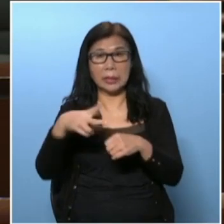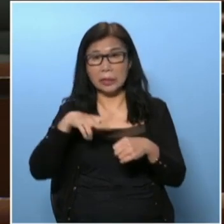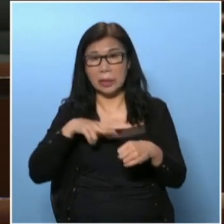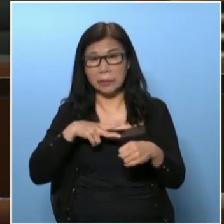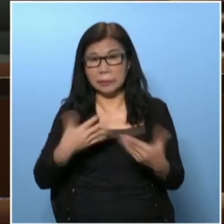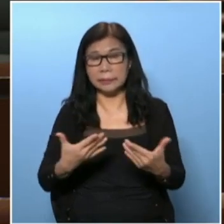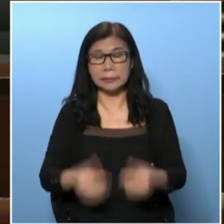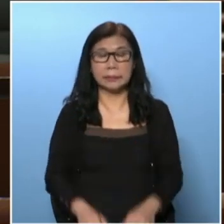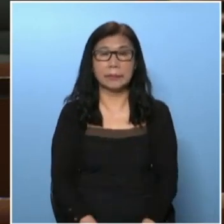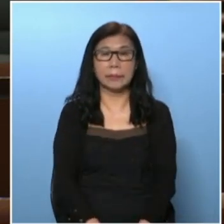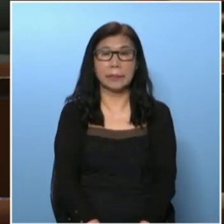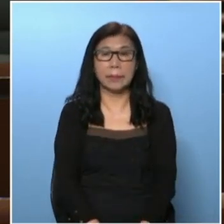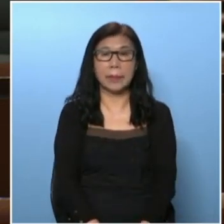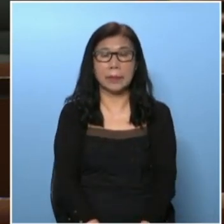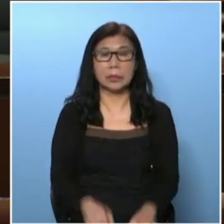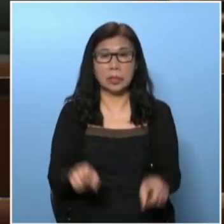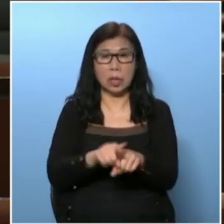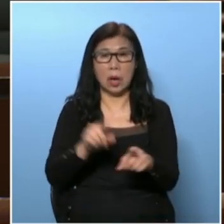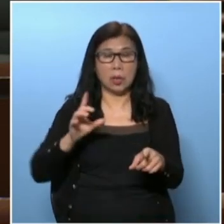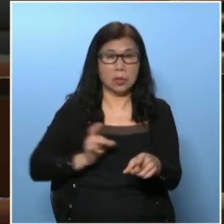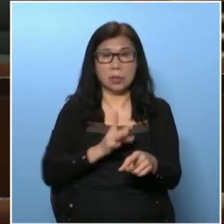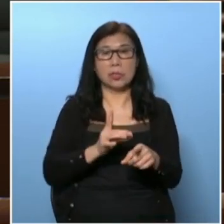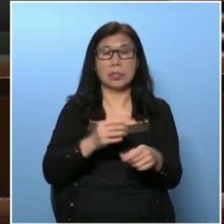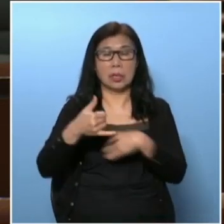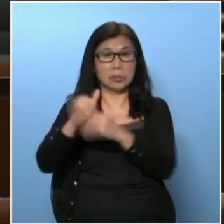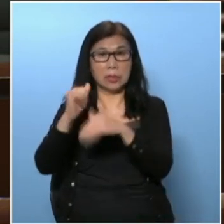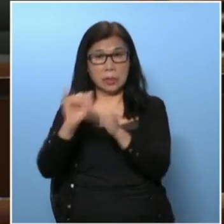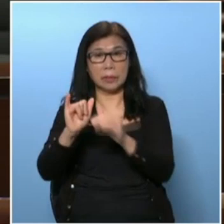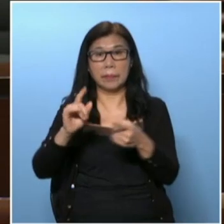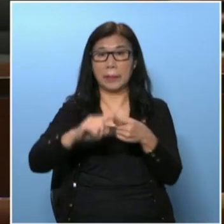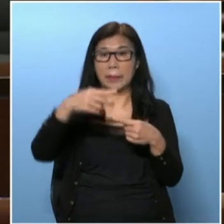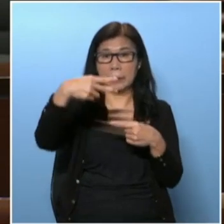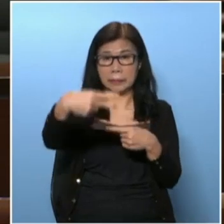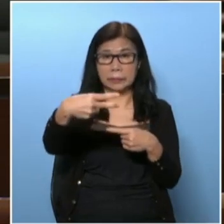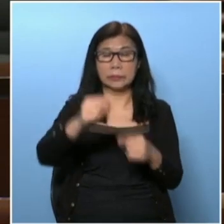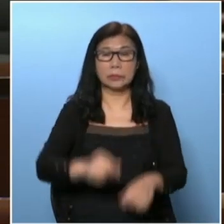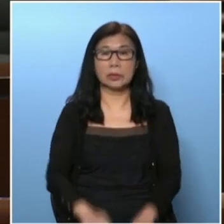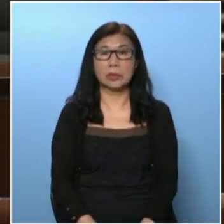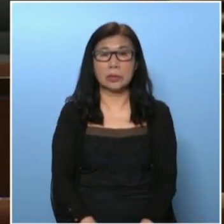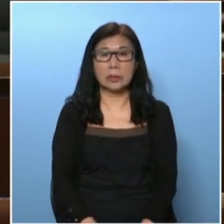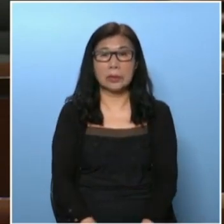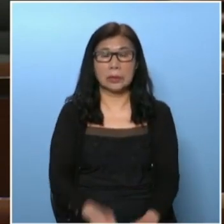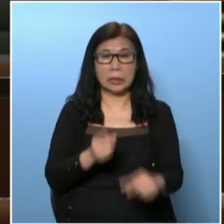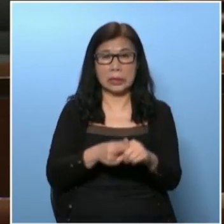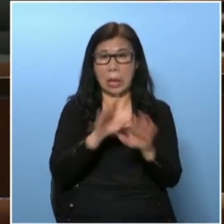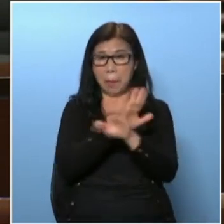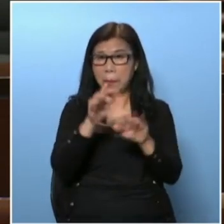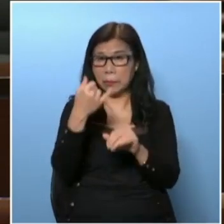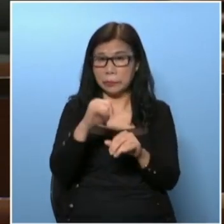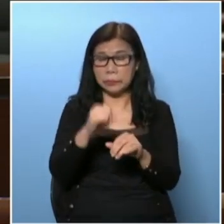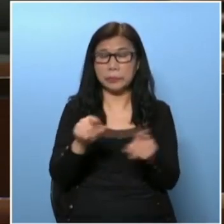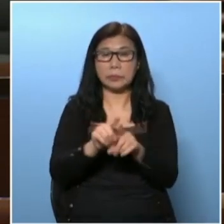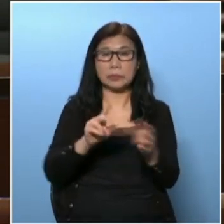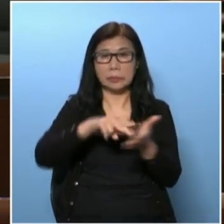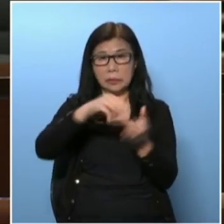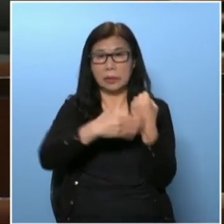況咧，就可以自動拎走佢。所以有第二條咧，就話佢未能得